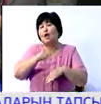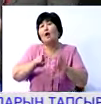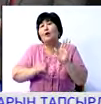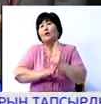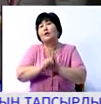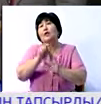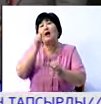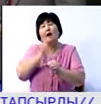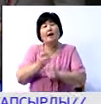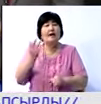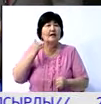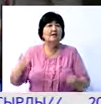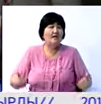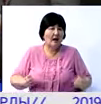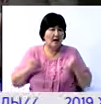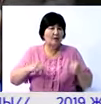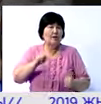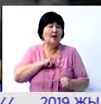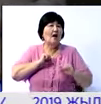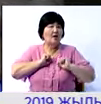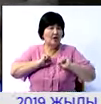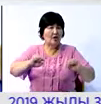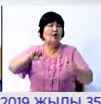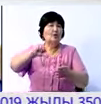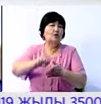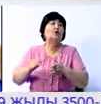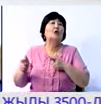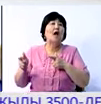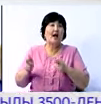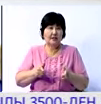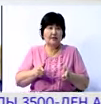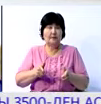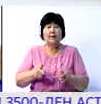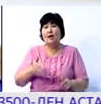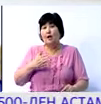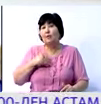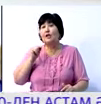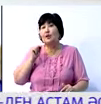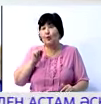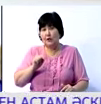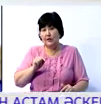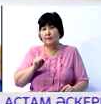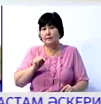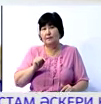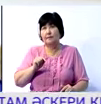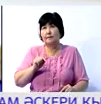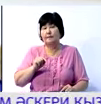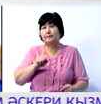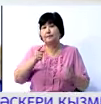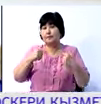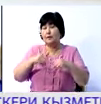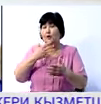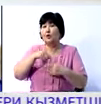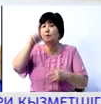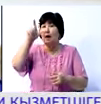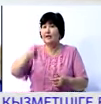үшін әрқашан аянбай тер төгіп ерлік көрсетуге әзір. Мен осы бөлімде өзімнің